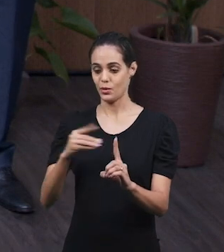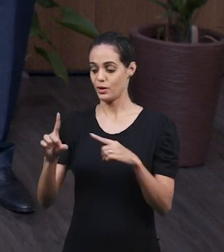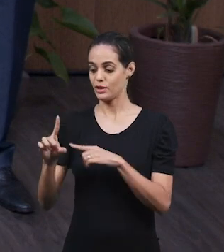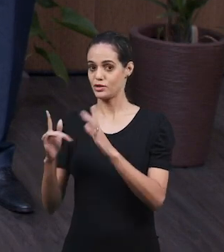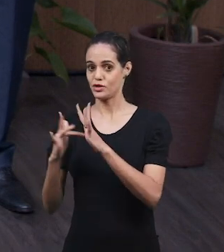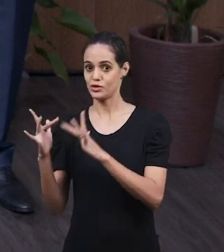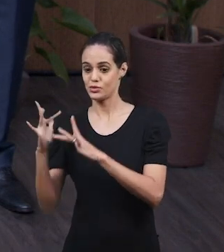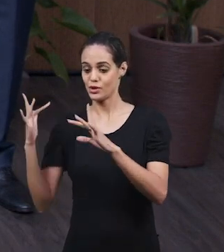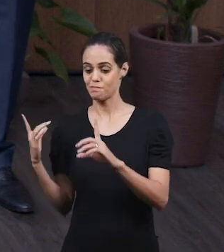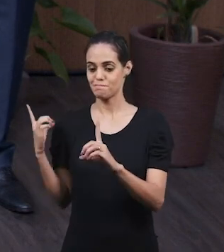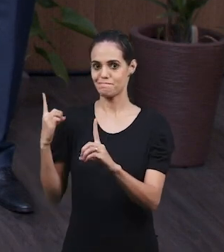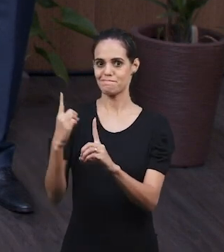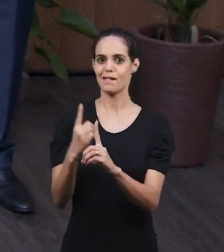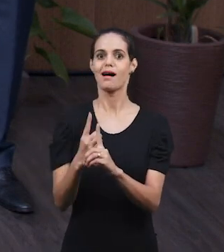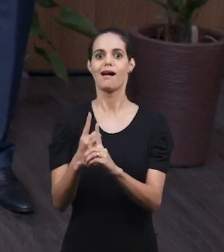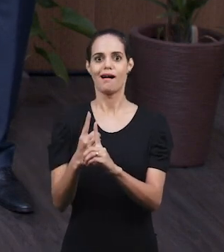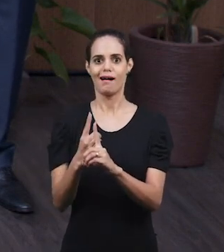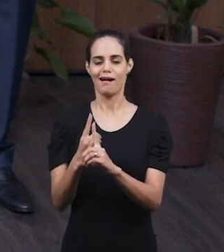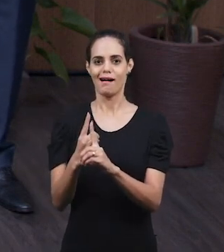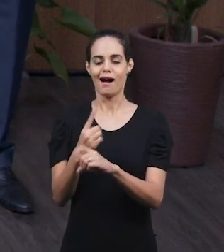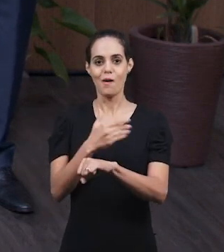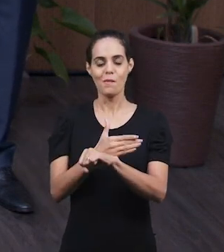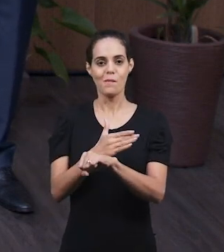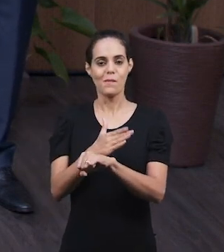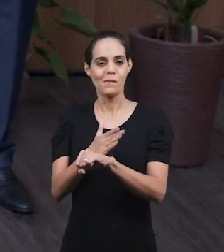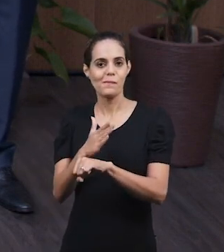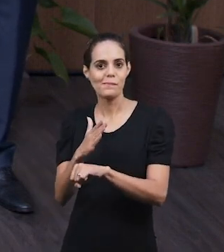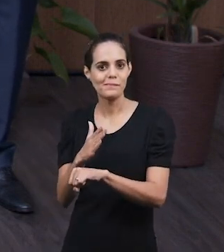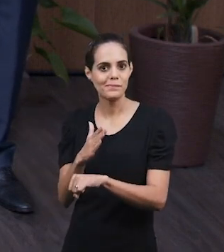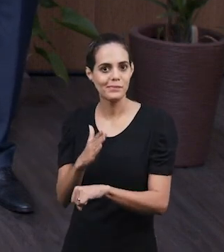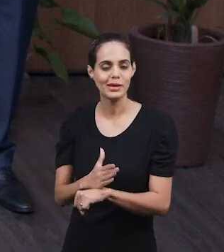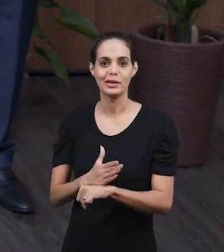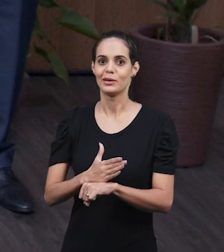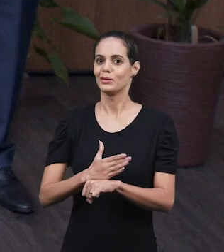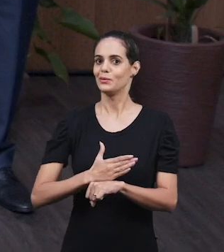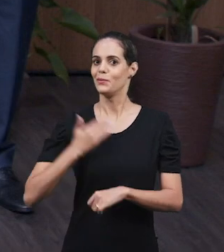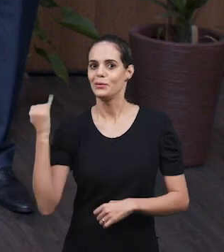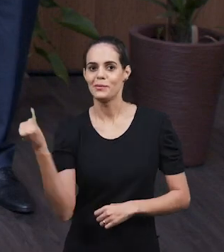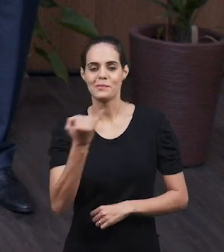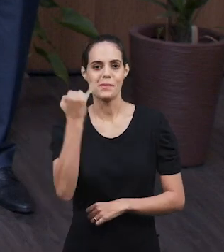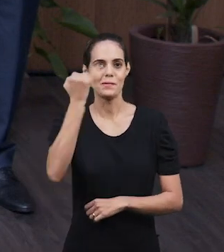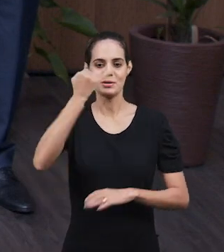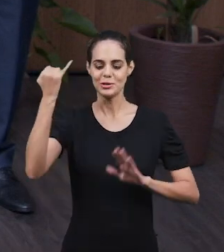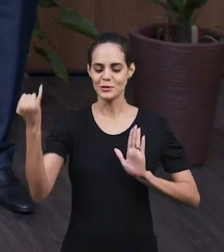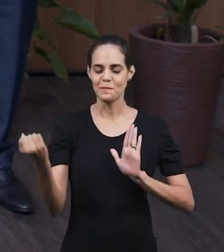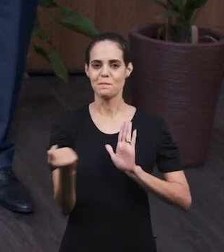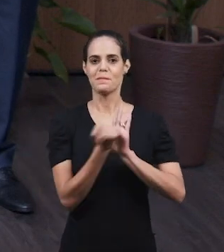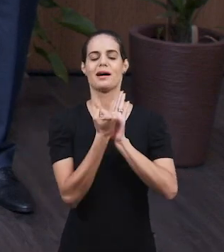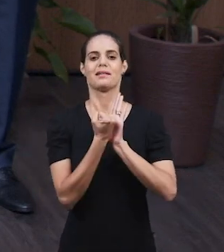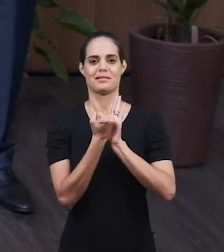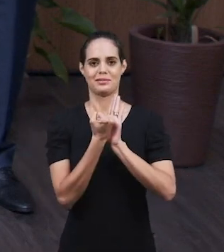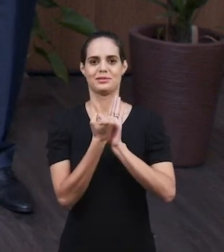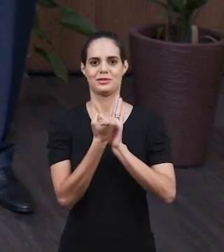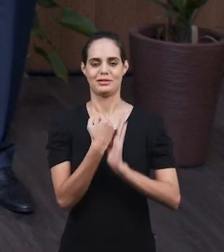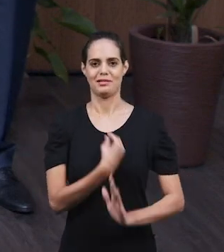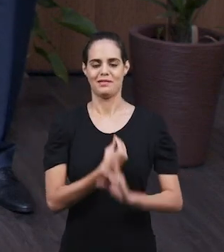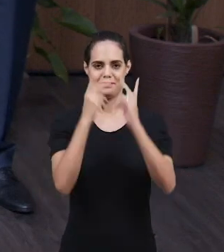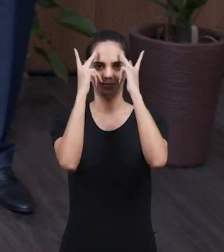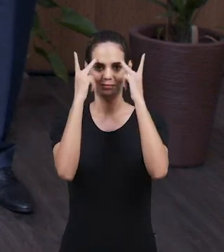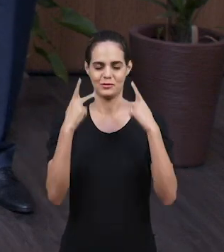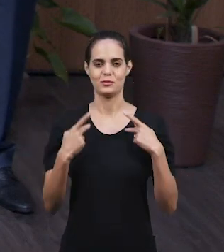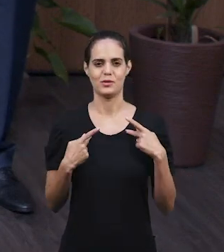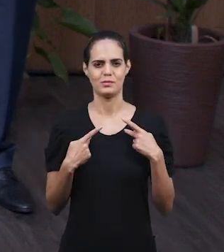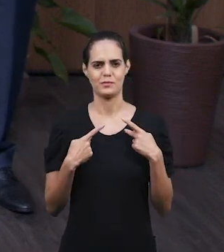Jésus est le moment le plus important et marquant dans la vie de l'homme. Observez